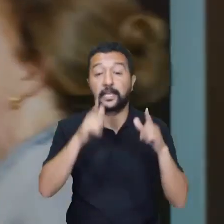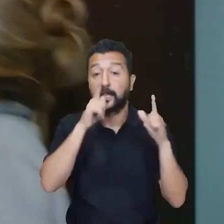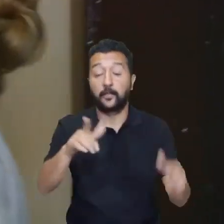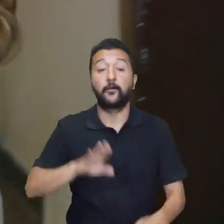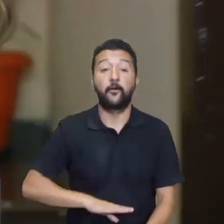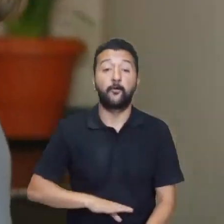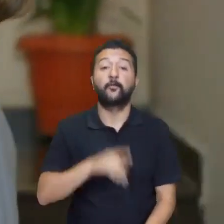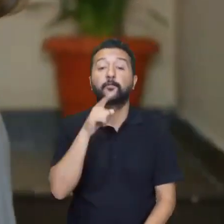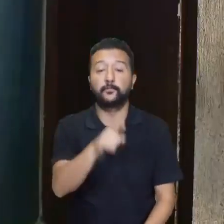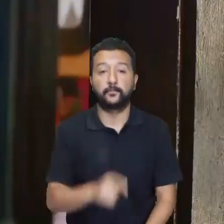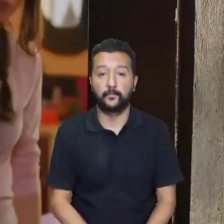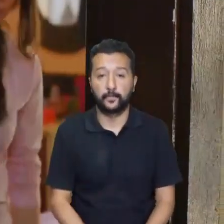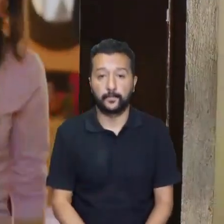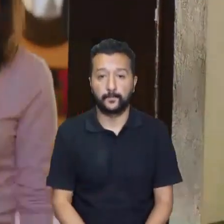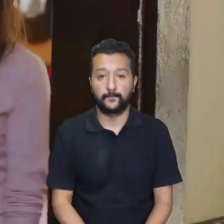Tarık! Oğlum!